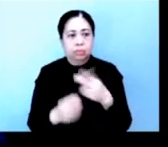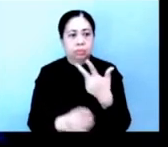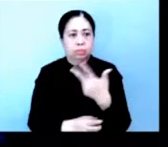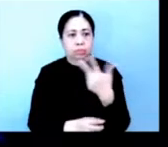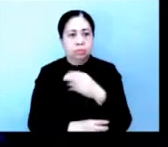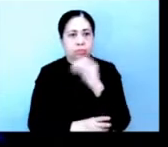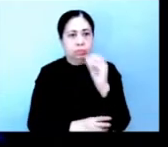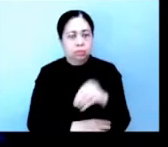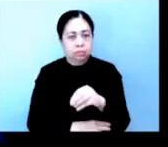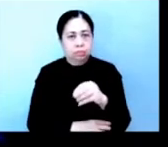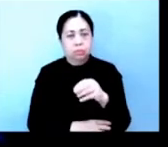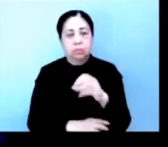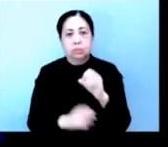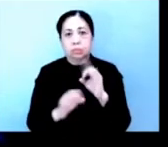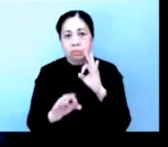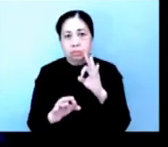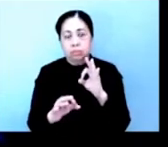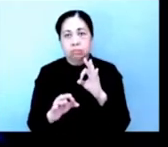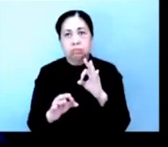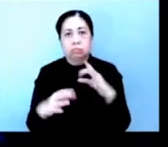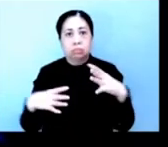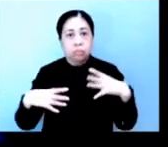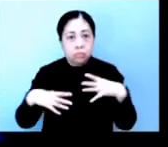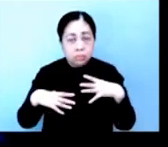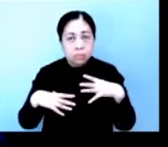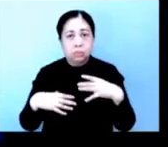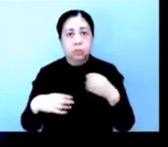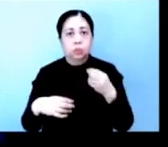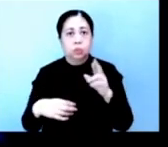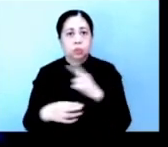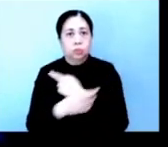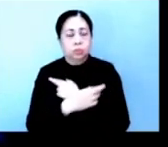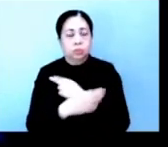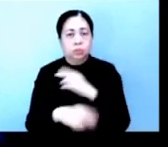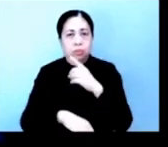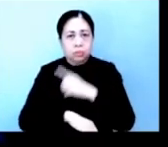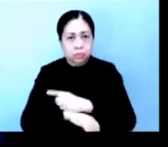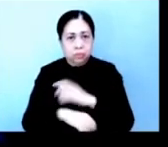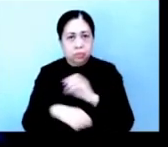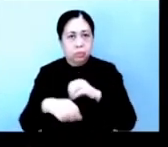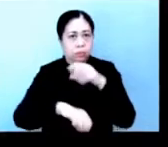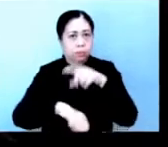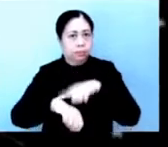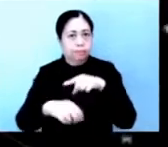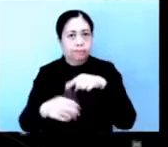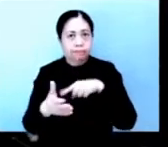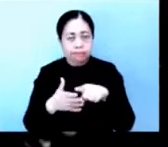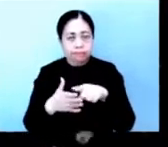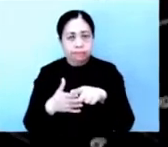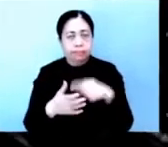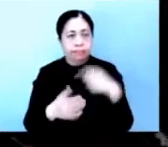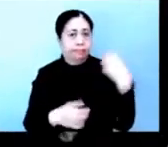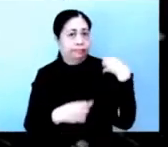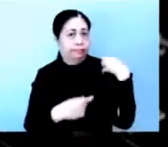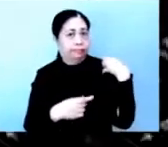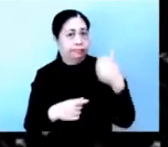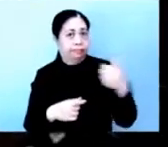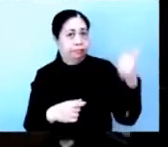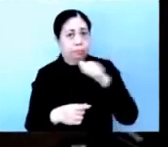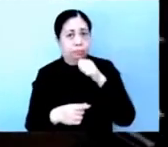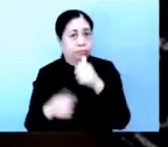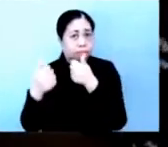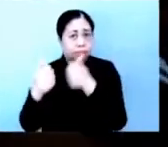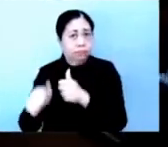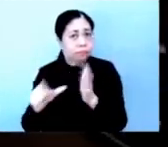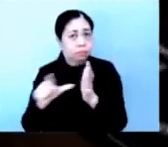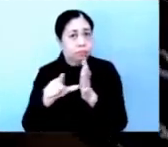daily wage kung sa holiday o rest day naman ginawa ang overtime. Ang employer na hindi susunod sa batas na ito